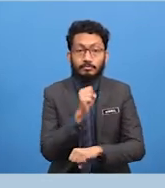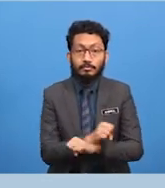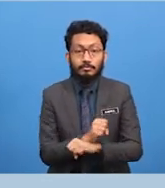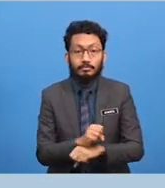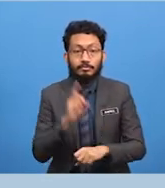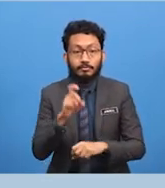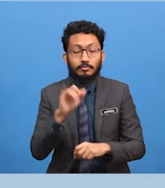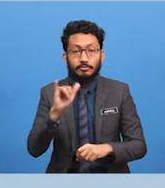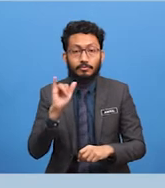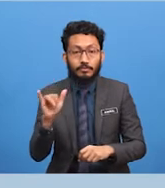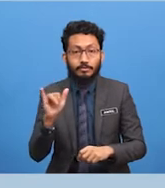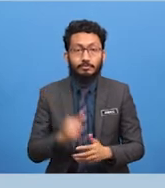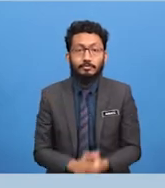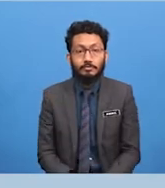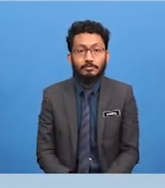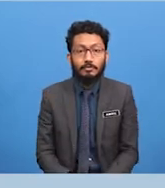ZYY ialah